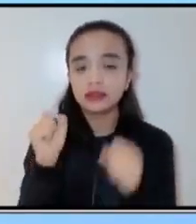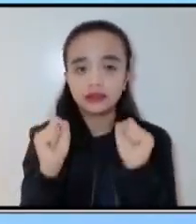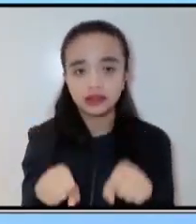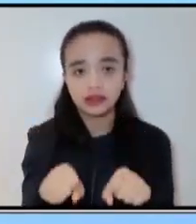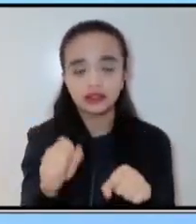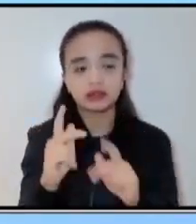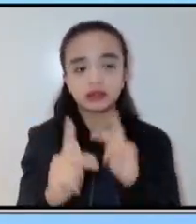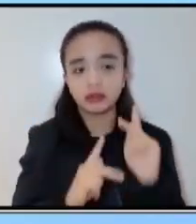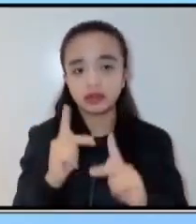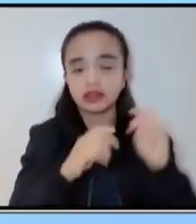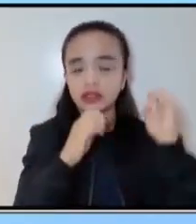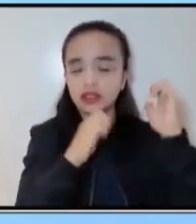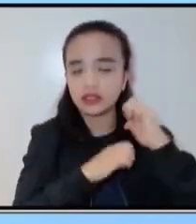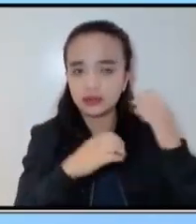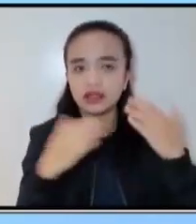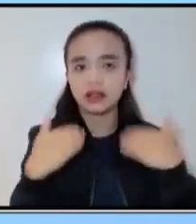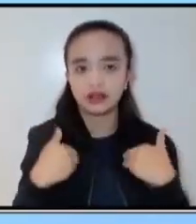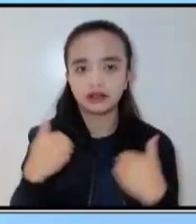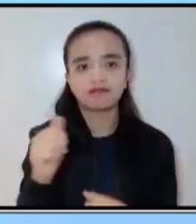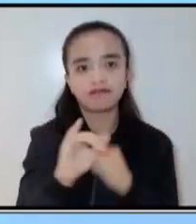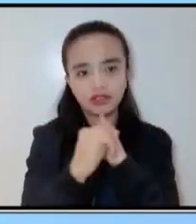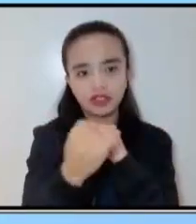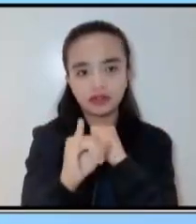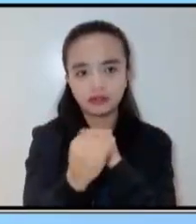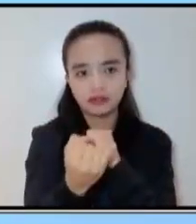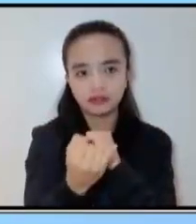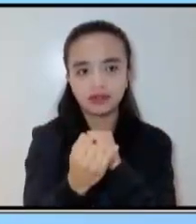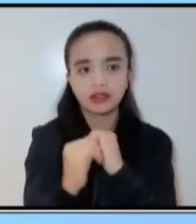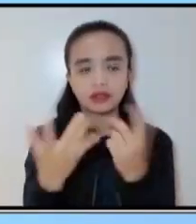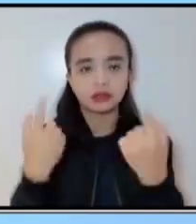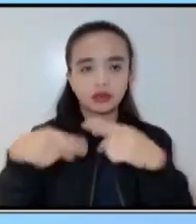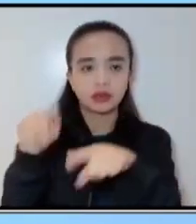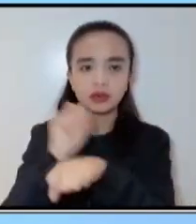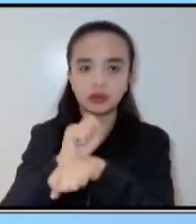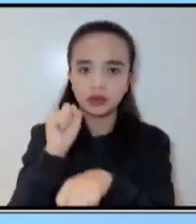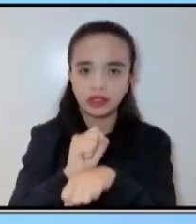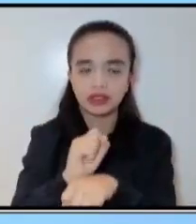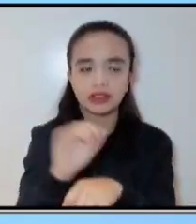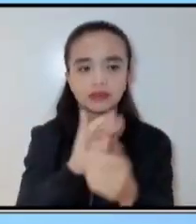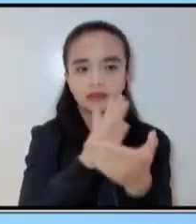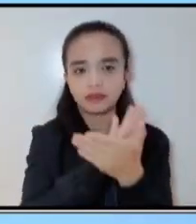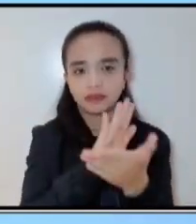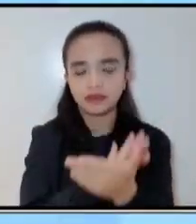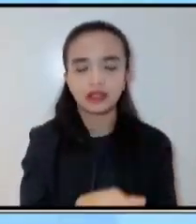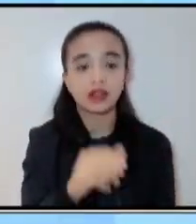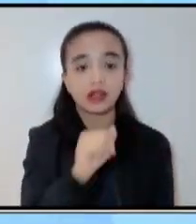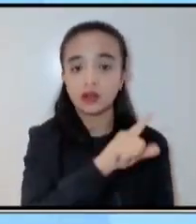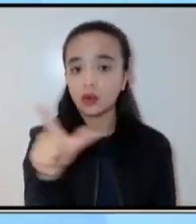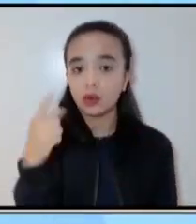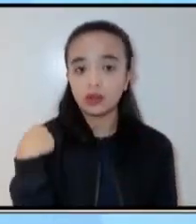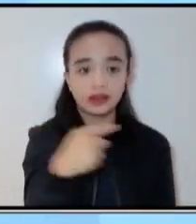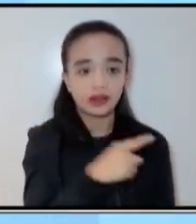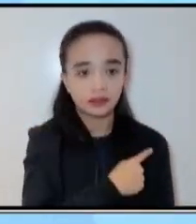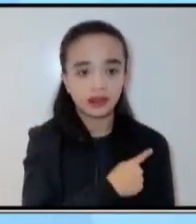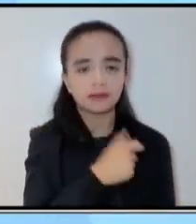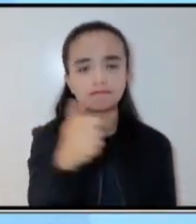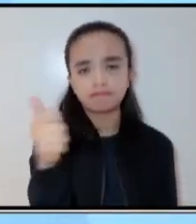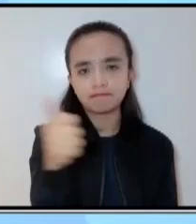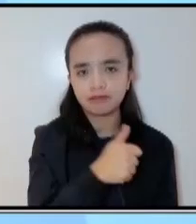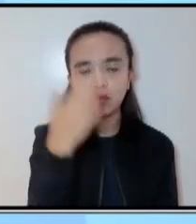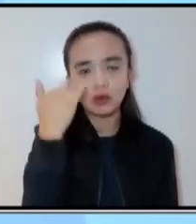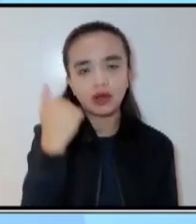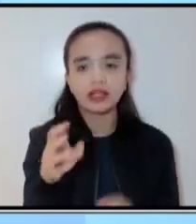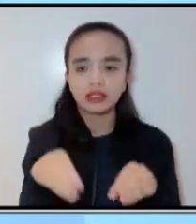may masasakyan silang jeepney sa pagpasok sa trabaho at paaralan. Kaming lahat ay magbibiyahe para bigyan ng serbisyo ang